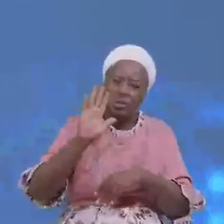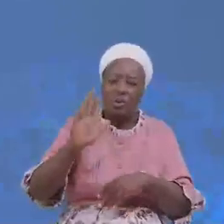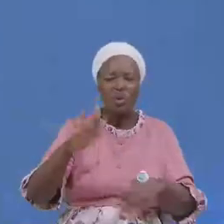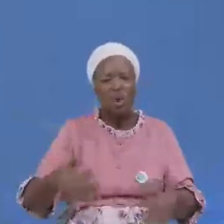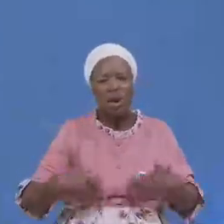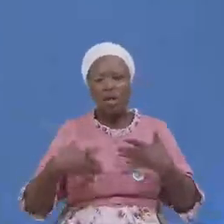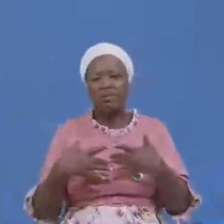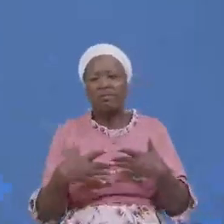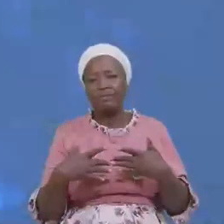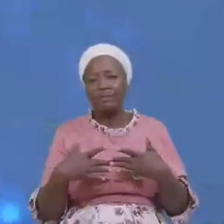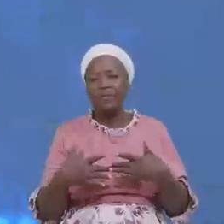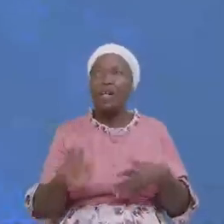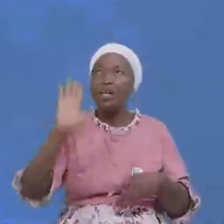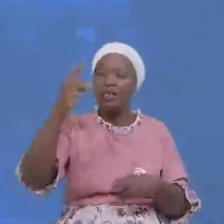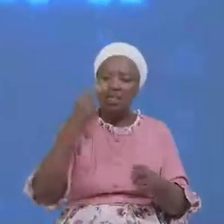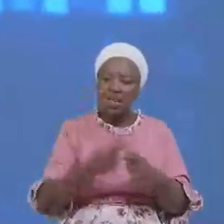C'est par la foi en son nom.